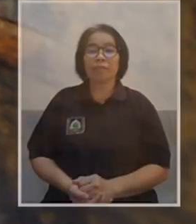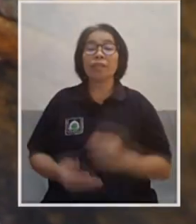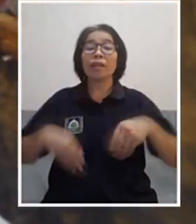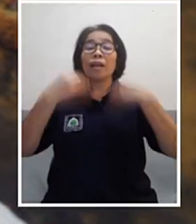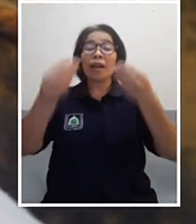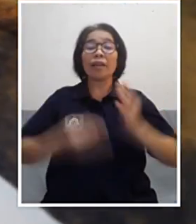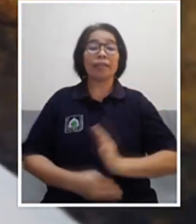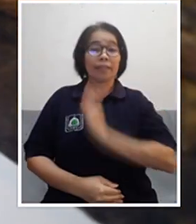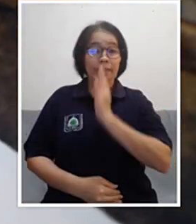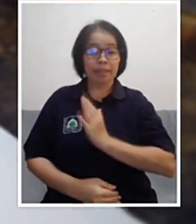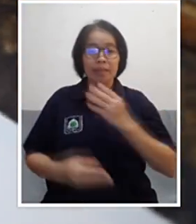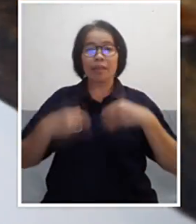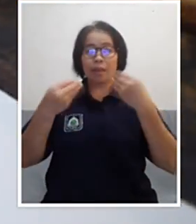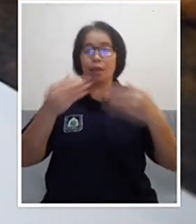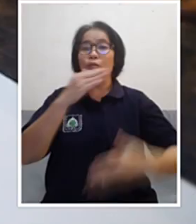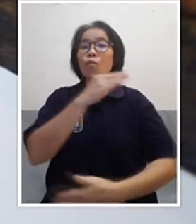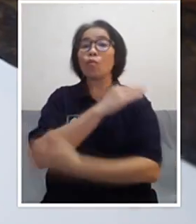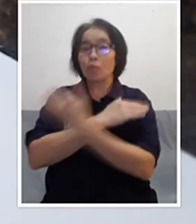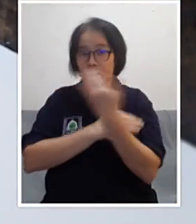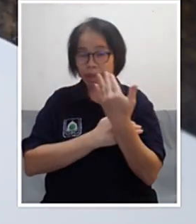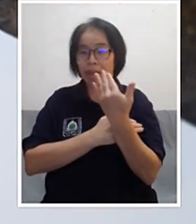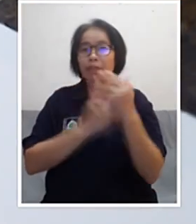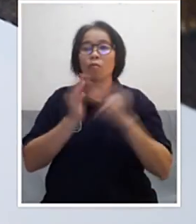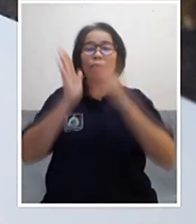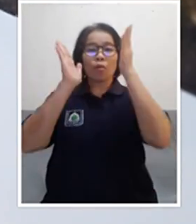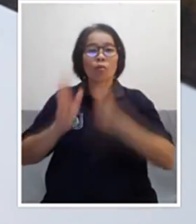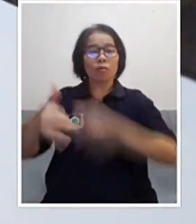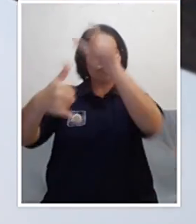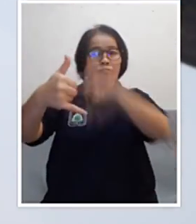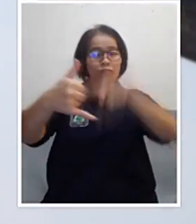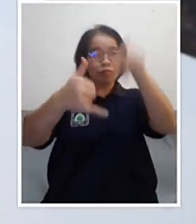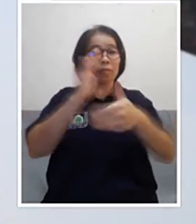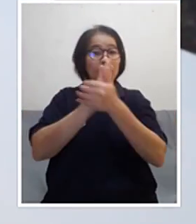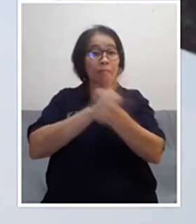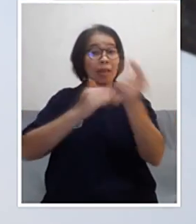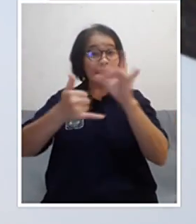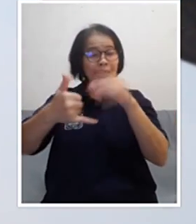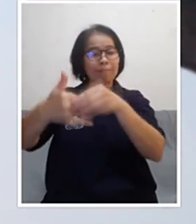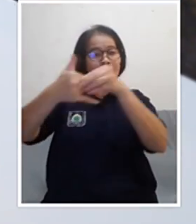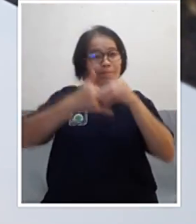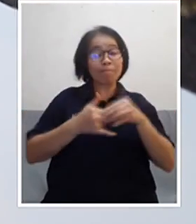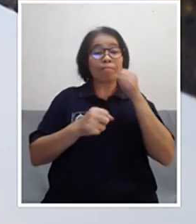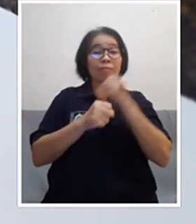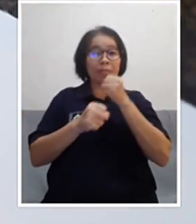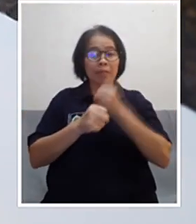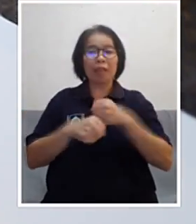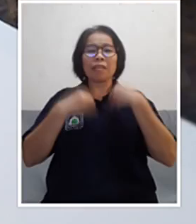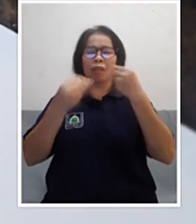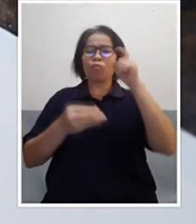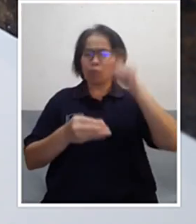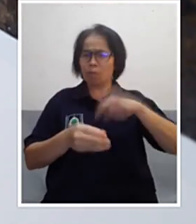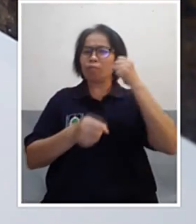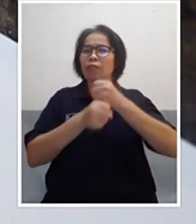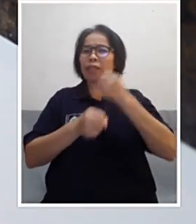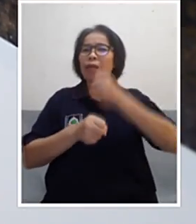การให้เกียรติและการให้โอกาสและการดึงศักยภาพของแต่ละบุคคลมาให้เป็นประโยชน์ต่อชาติและแผ่นดินนั้นเป็นเรื่องที่น่าพึงกระทํา